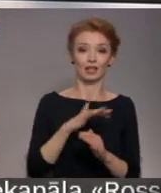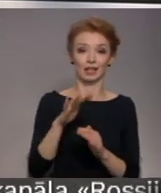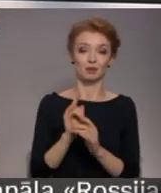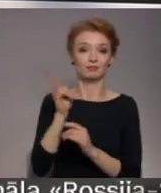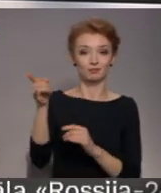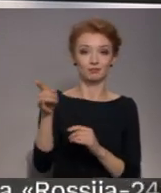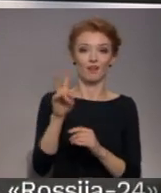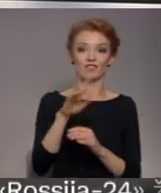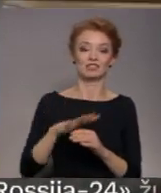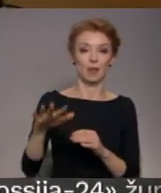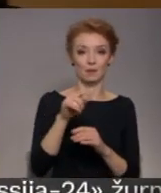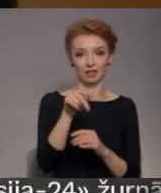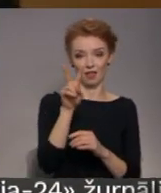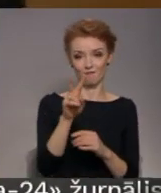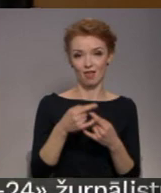TV.